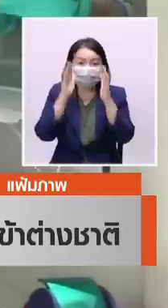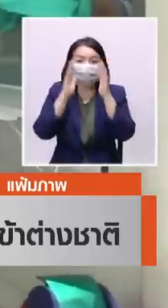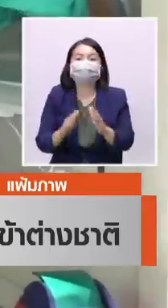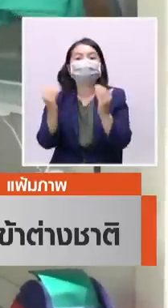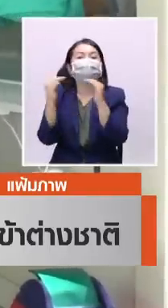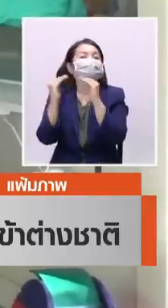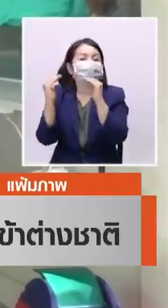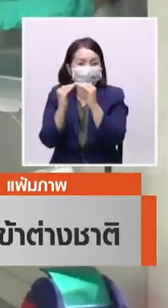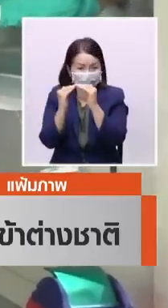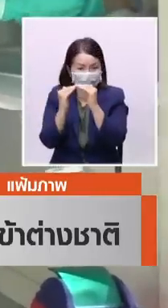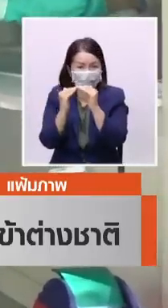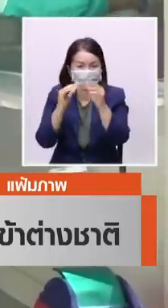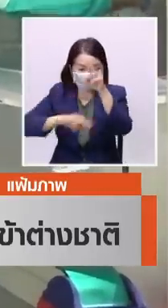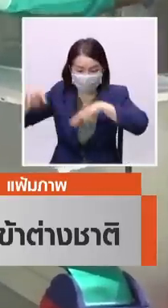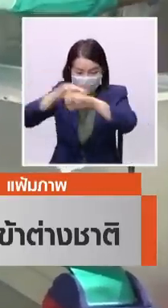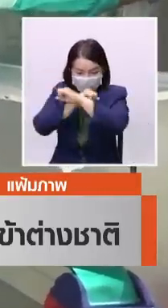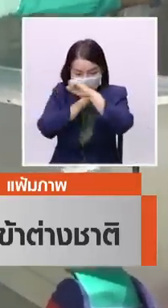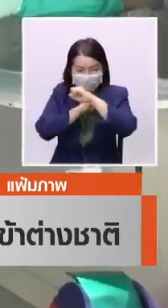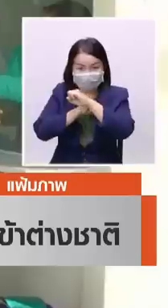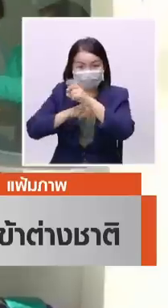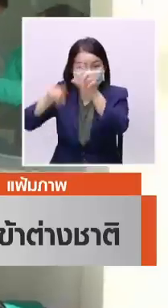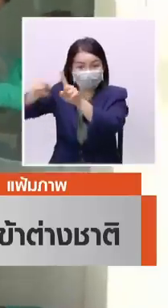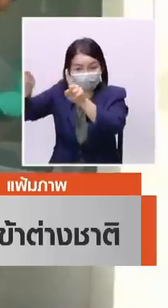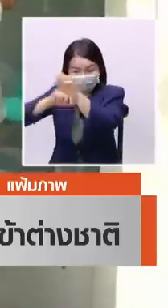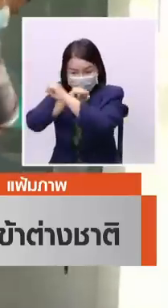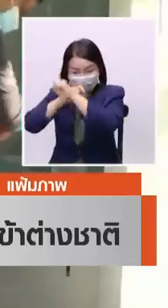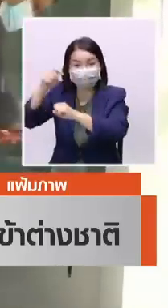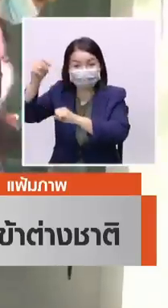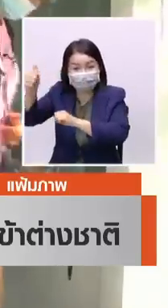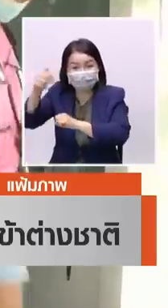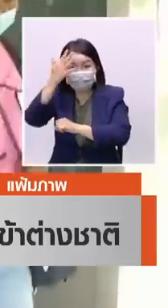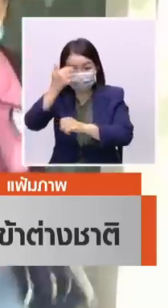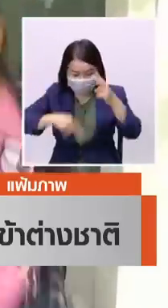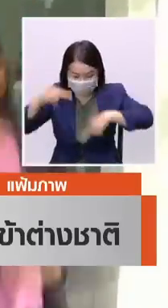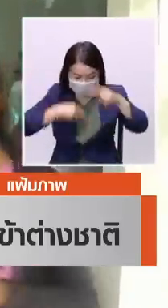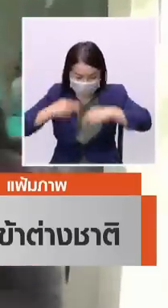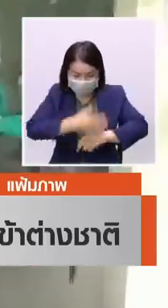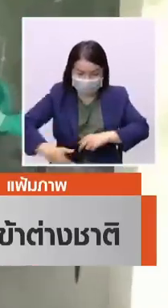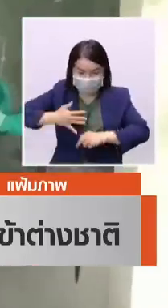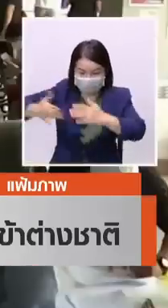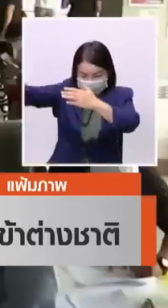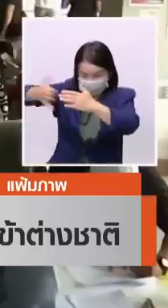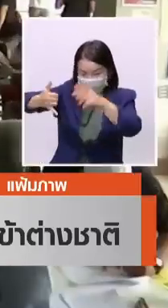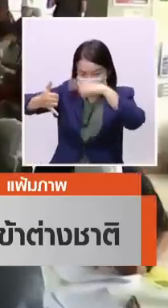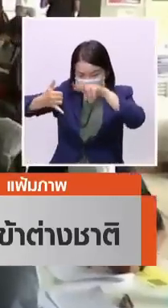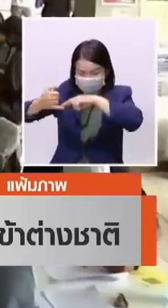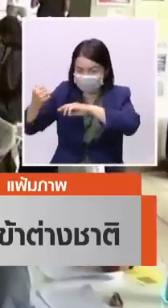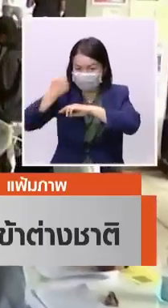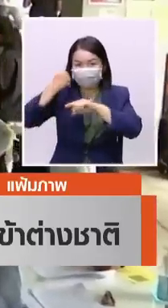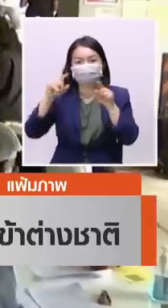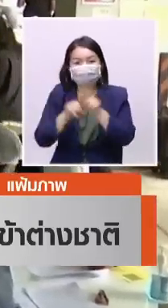ค่อยต่างกันแล้วสามารถควบคุมการแพร่ระบาดได้แล้วนั่นเป็นเพราะมีการตรวจคัดกรองคนเข้าพื้นที่อย่างเข้มงวด